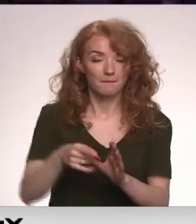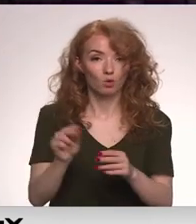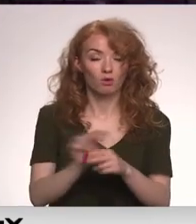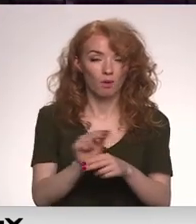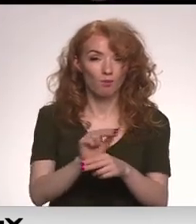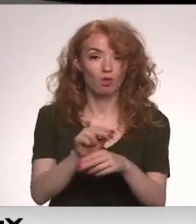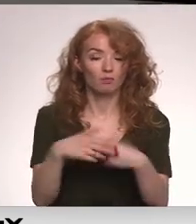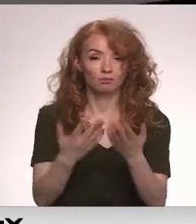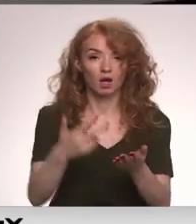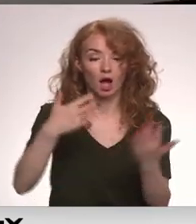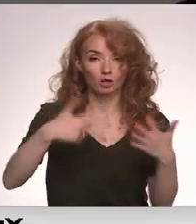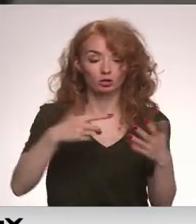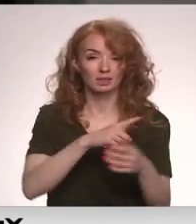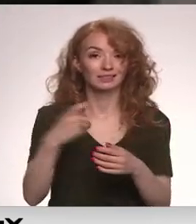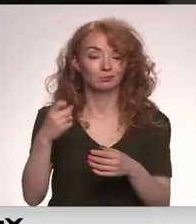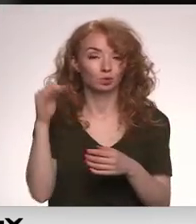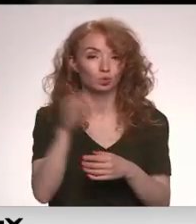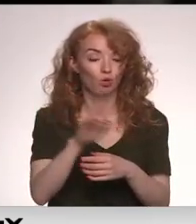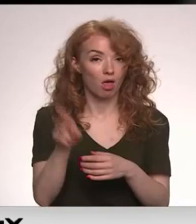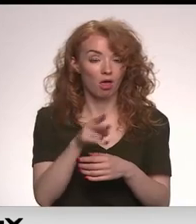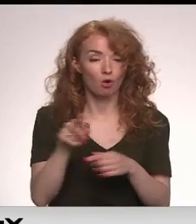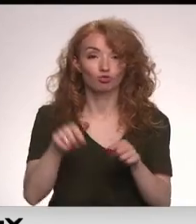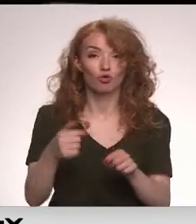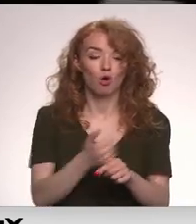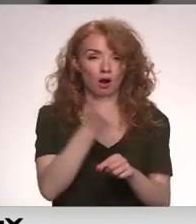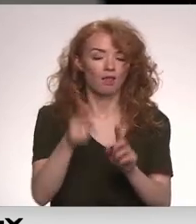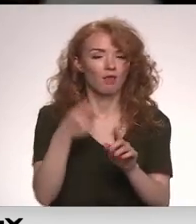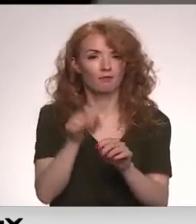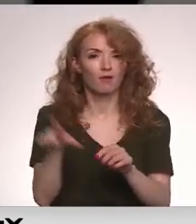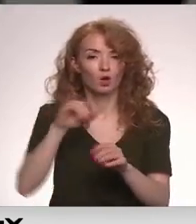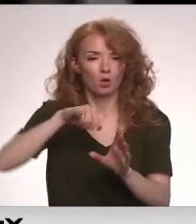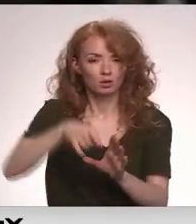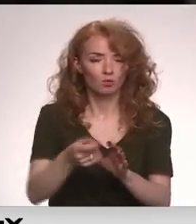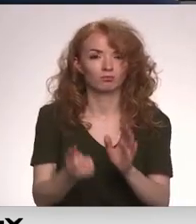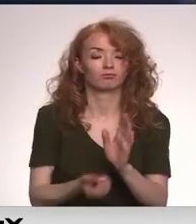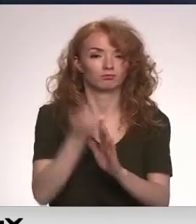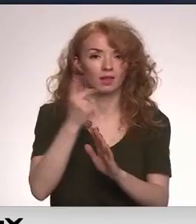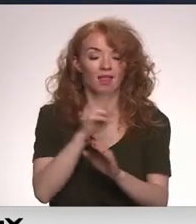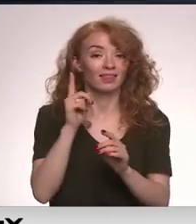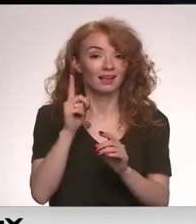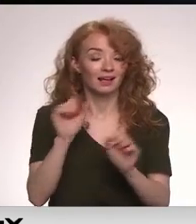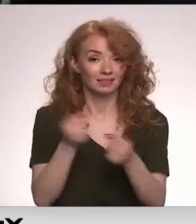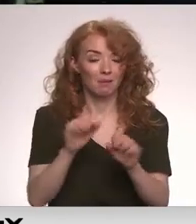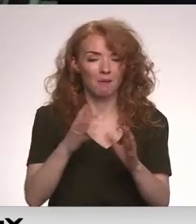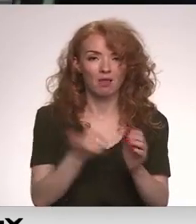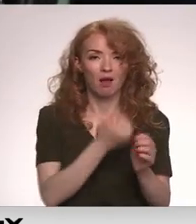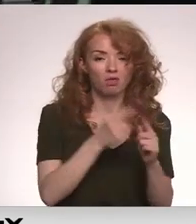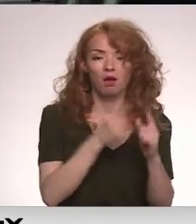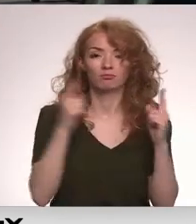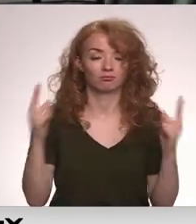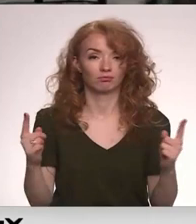lāpīšanai atvēlēja 80 līdz 100 tūkstošu eiro. Šogad būs vairāk, jo bedrītes veidojas ne tikai ziemā, bet visa gada